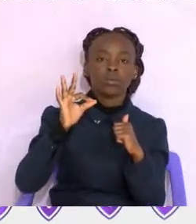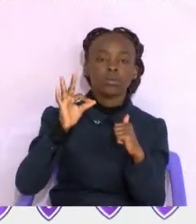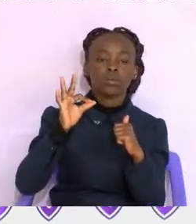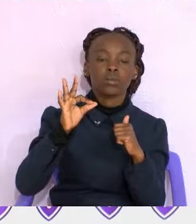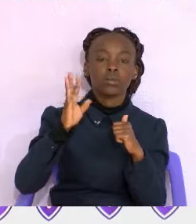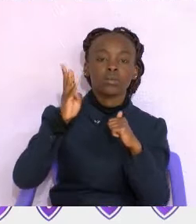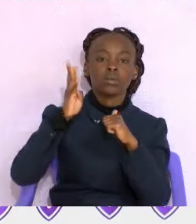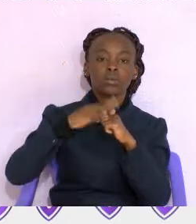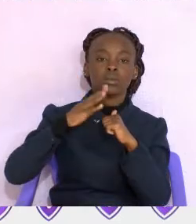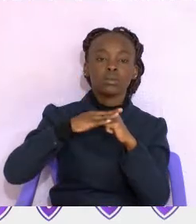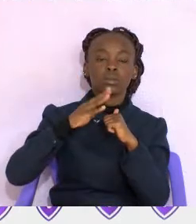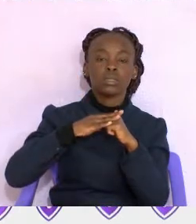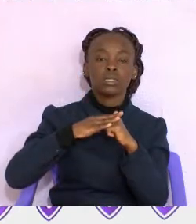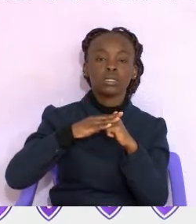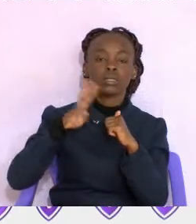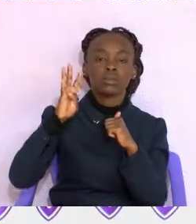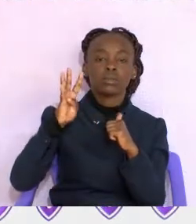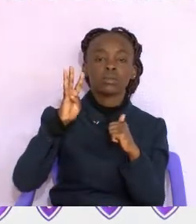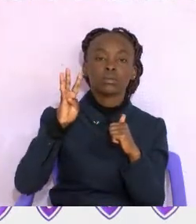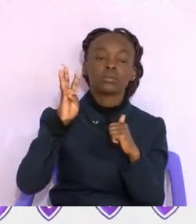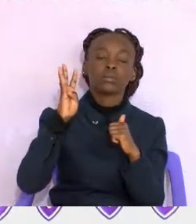07 1 07 13 999 444. Na kwa radio unaweza kupiga